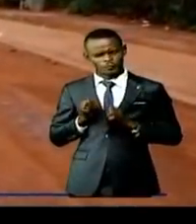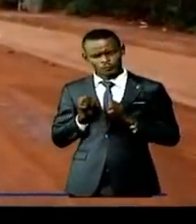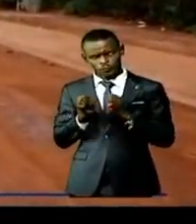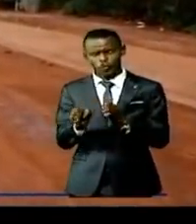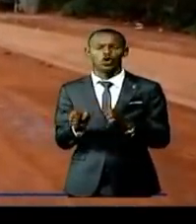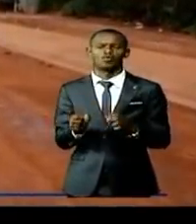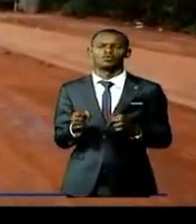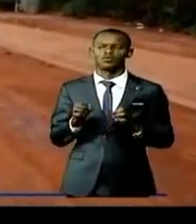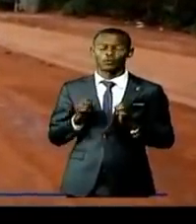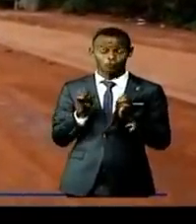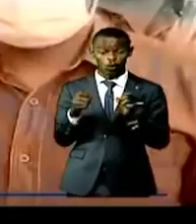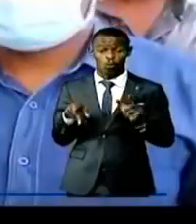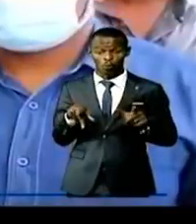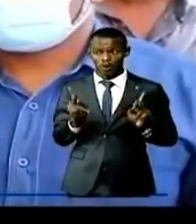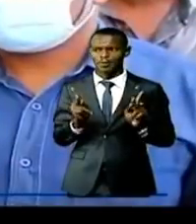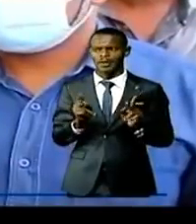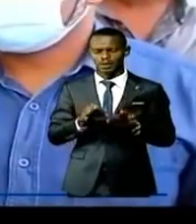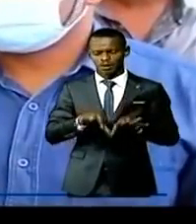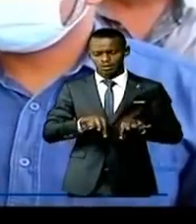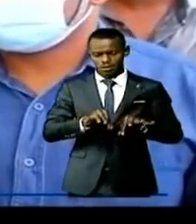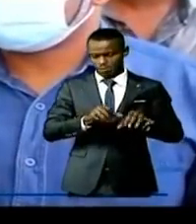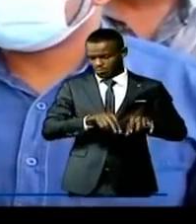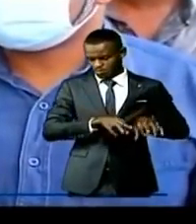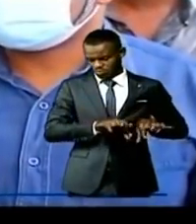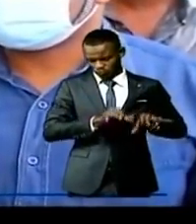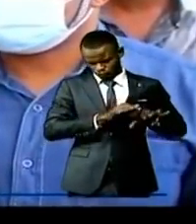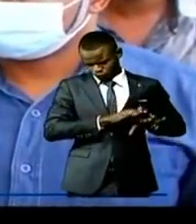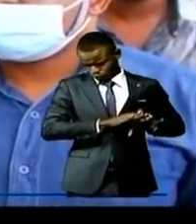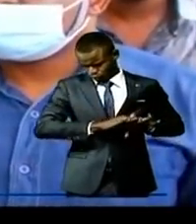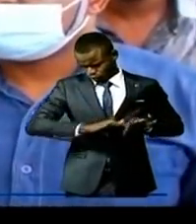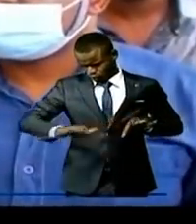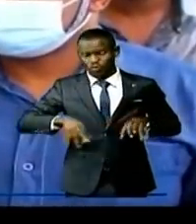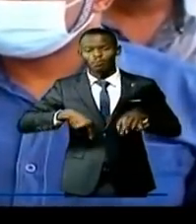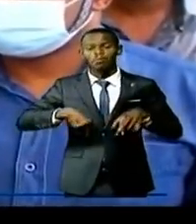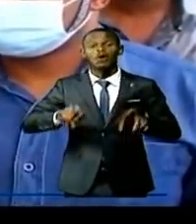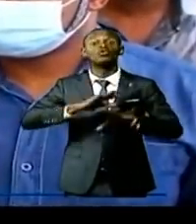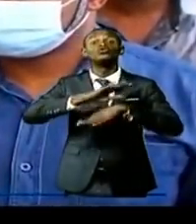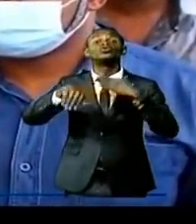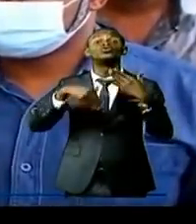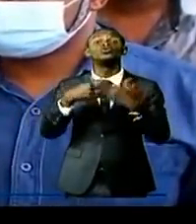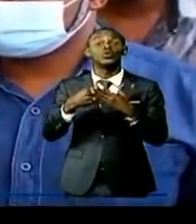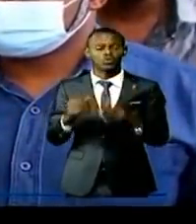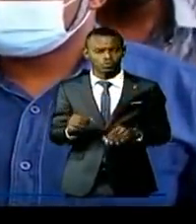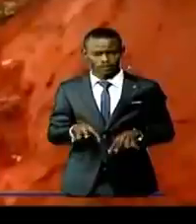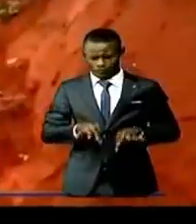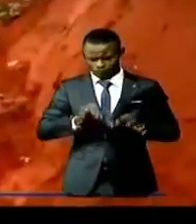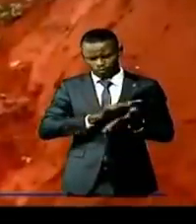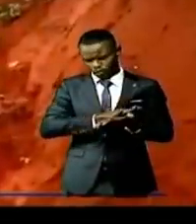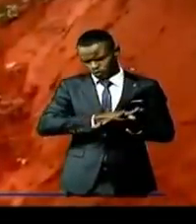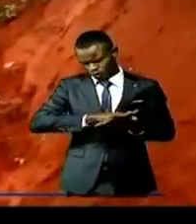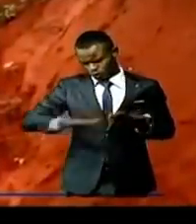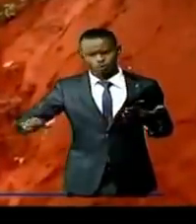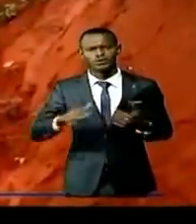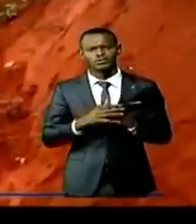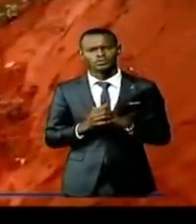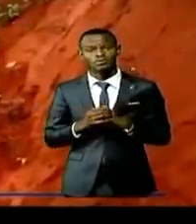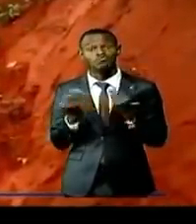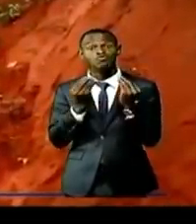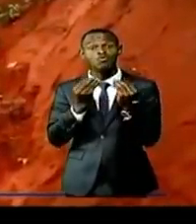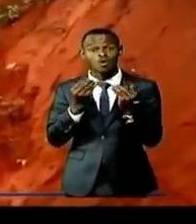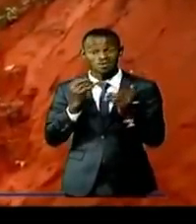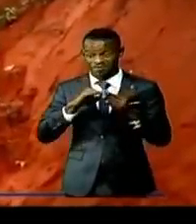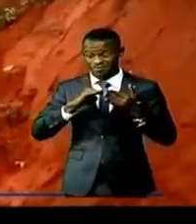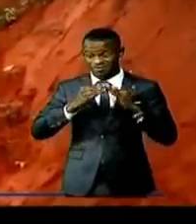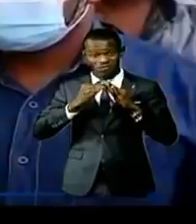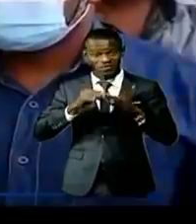que toutes les routes soient asphaltées. C'est ça la première des choses. La ville de Kolwezi, elle est sablonneuse. Donc, si on ne fait rien, nous aurons